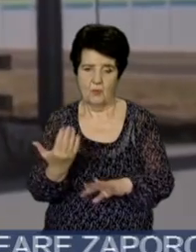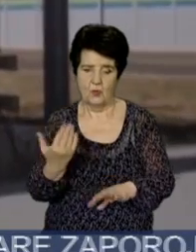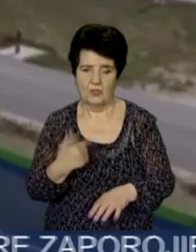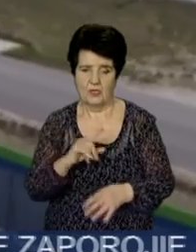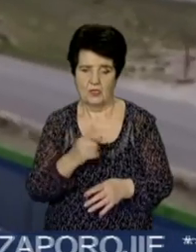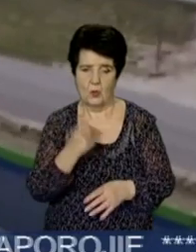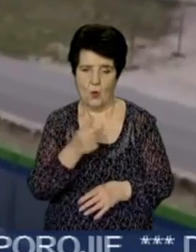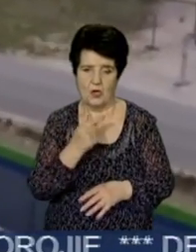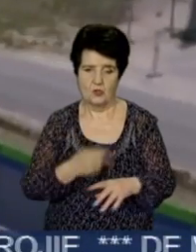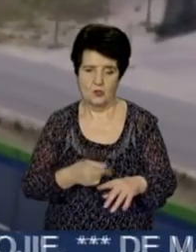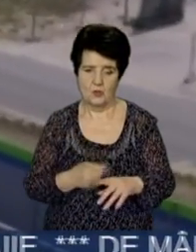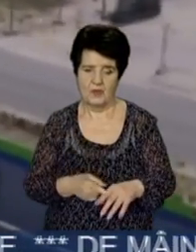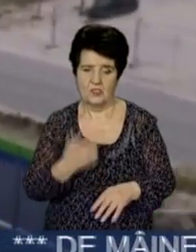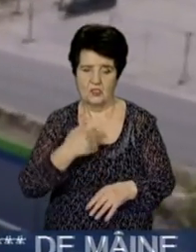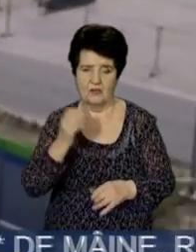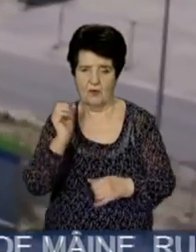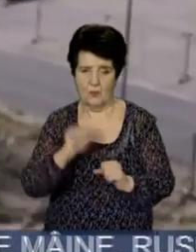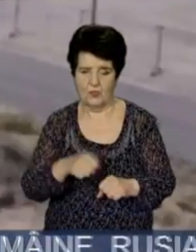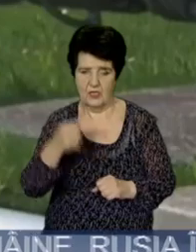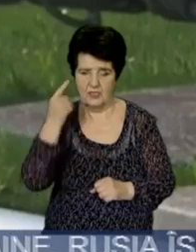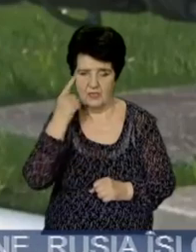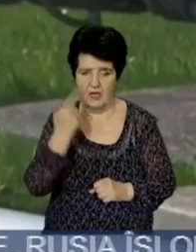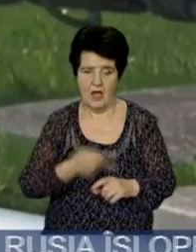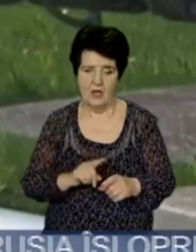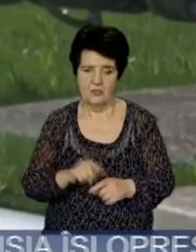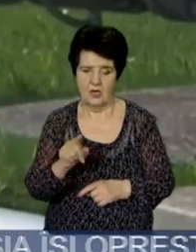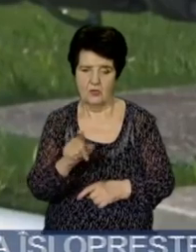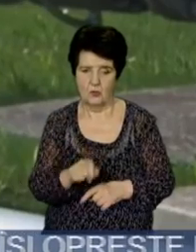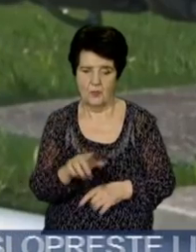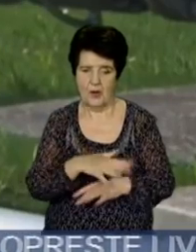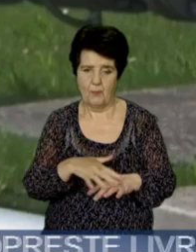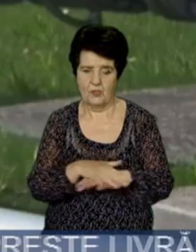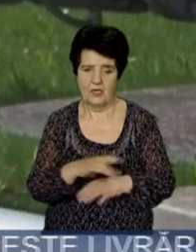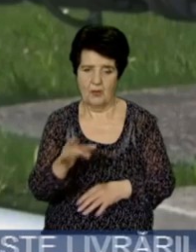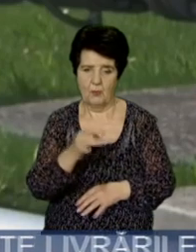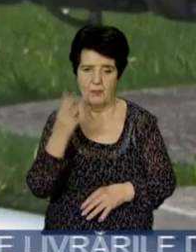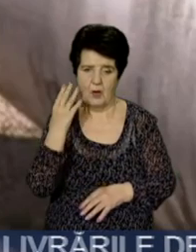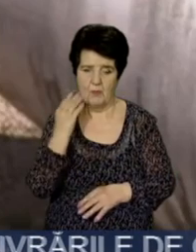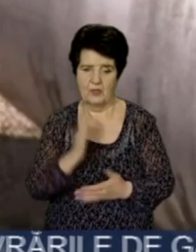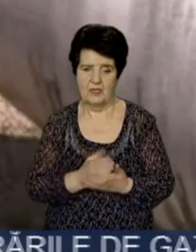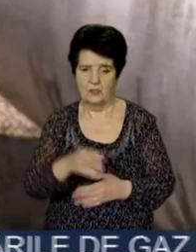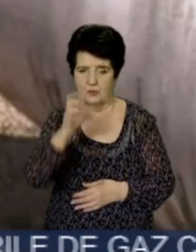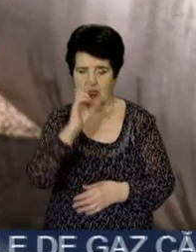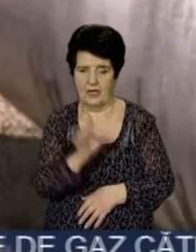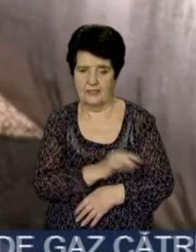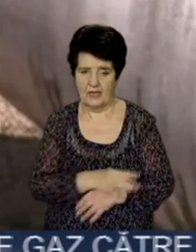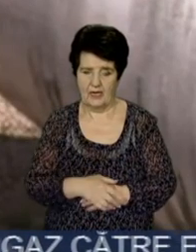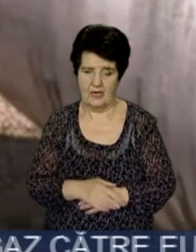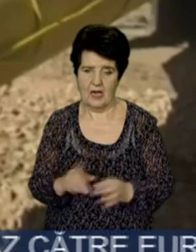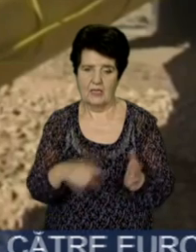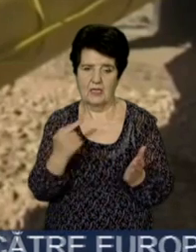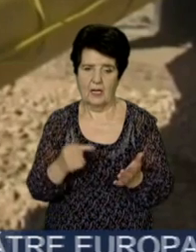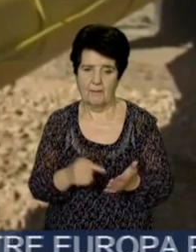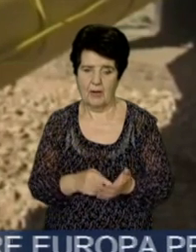an și jumătate și vă puteți imagina care este impactul asupra populației, pentru că Republica Moldova este o țară săracă. Întrebarea